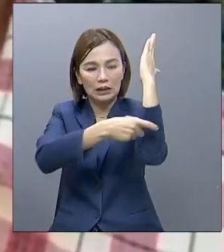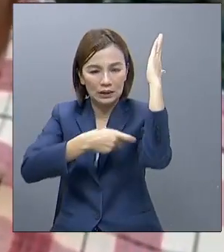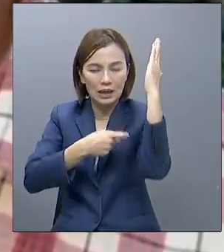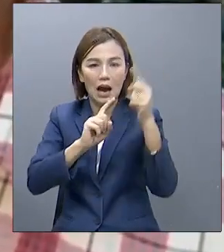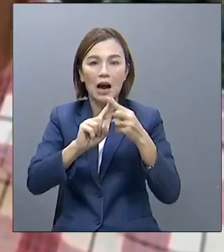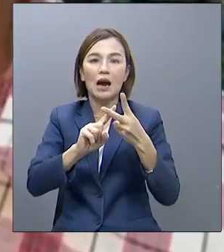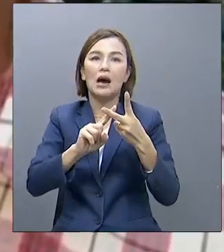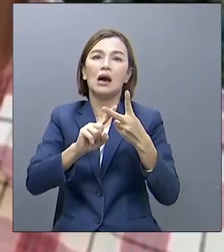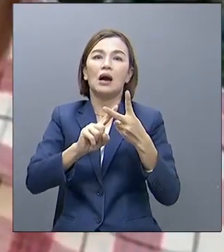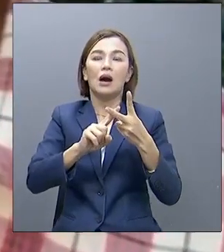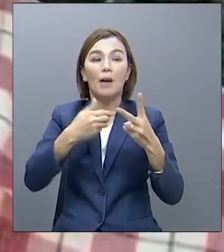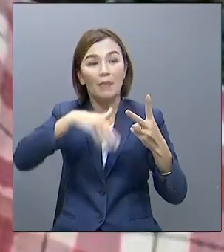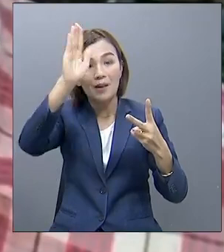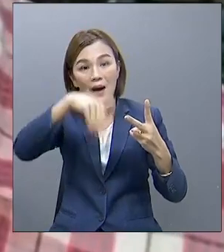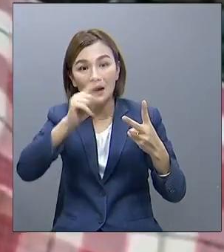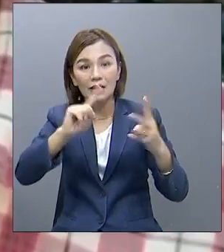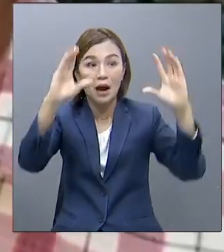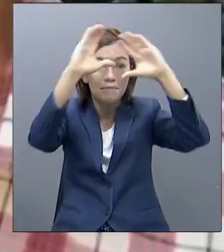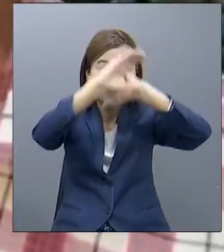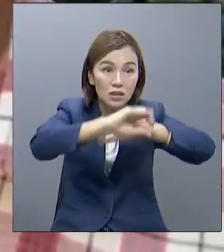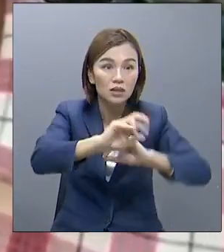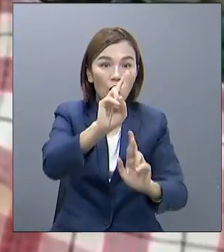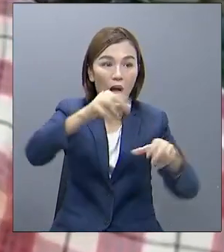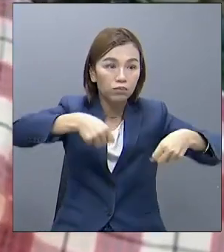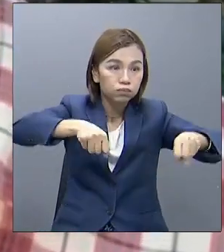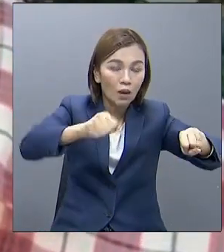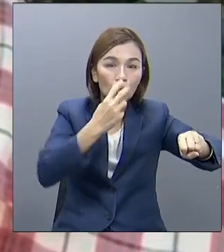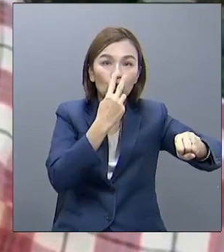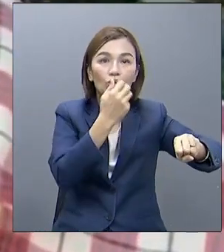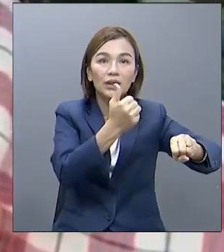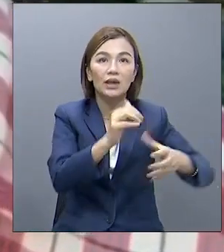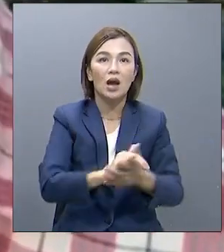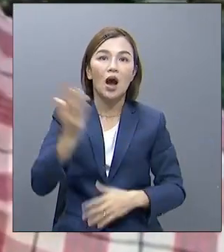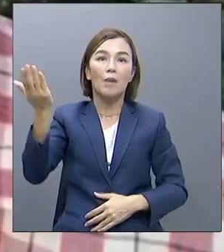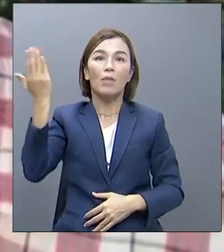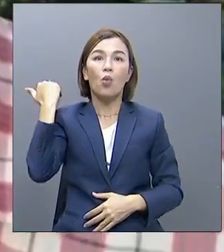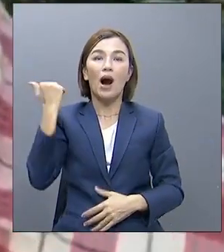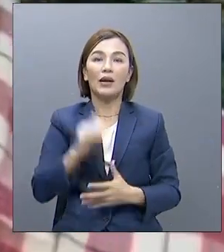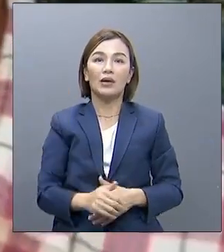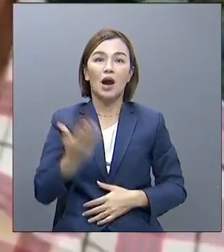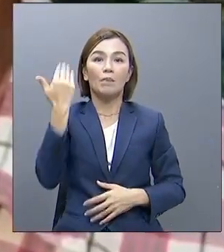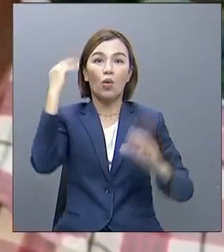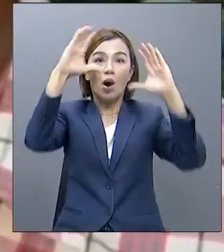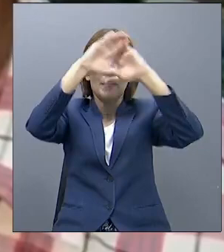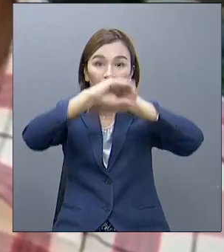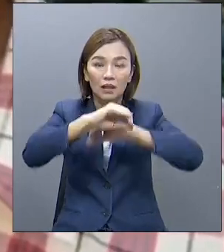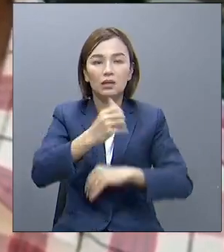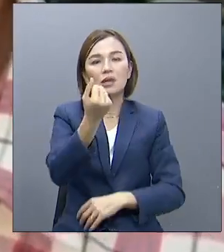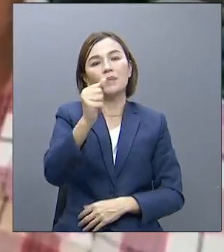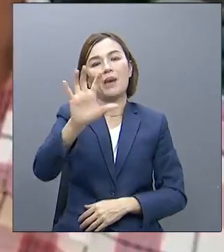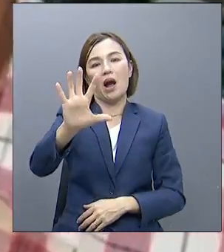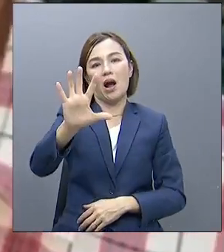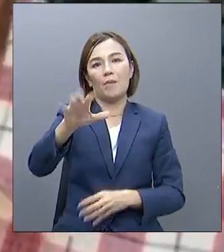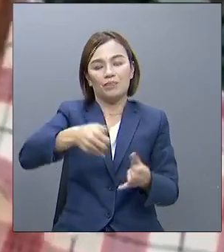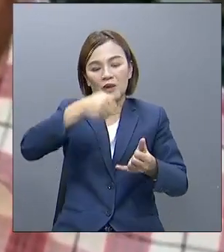ลาถนนมืดเมื่อคืนนี้ก็มี ประมาณกี่ตัวครับประมาณกี่ตัว เมื่อคืนนี้เจ้าหน้าที่บอก15ตัวเมื่อคืนนี